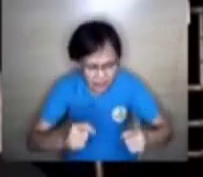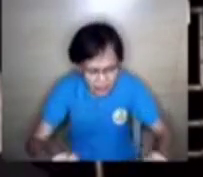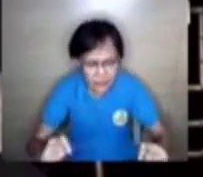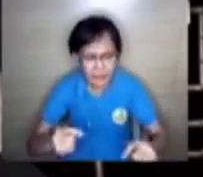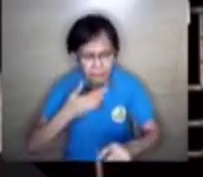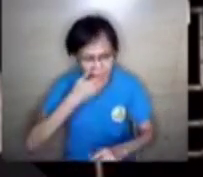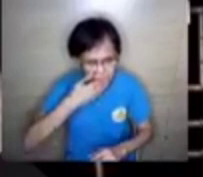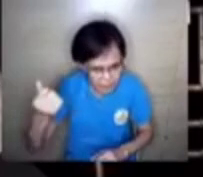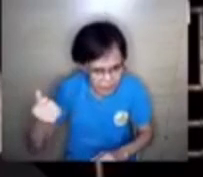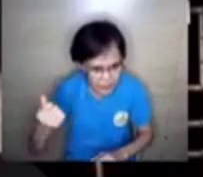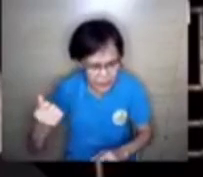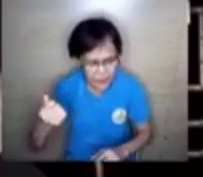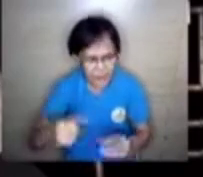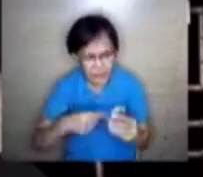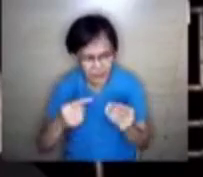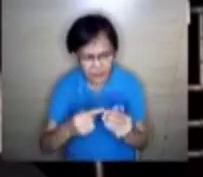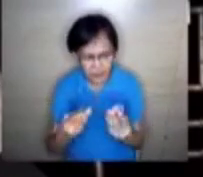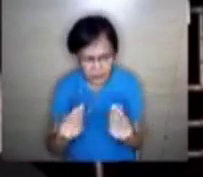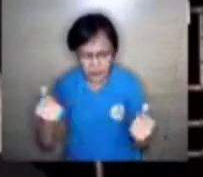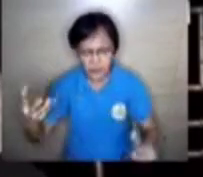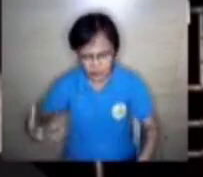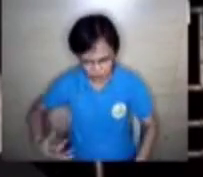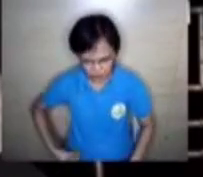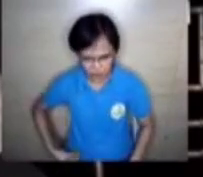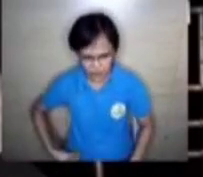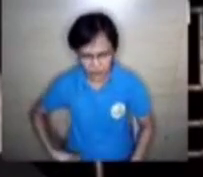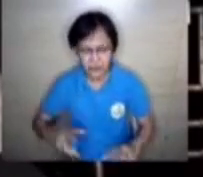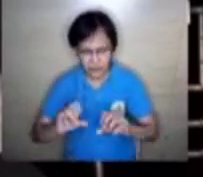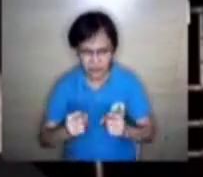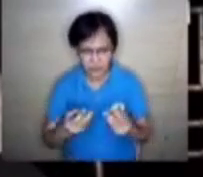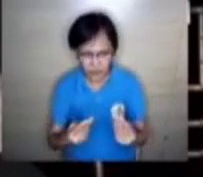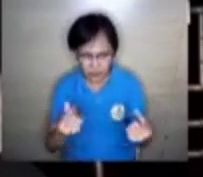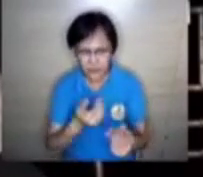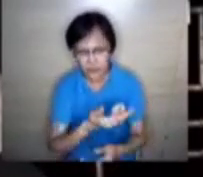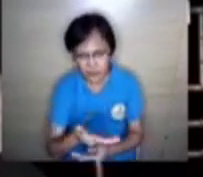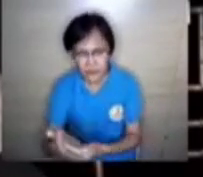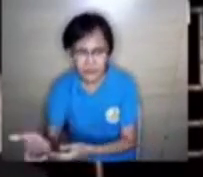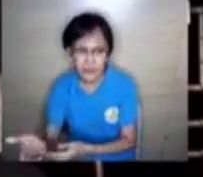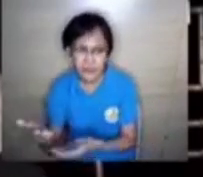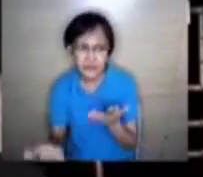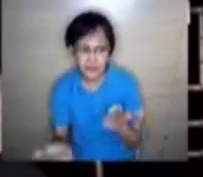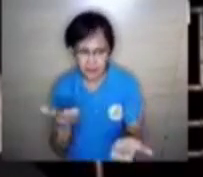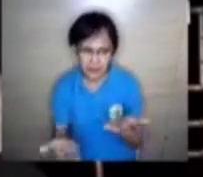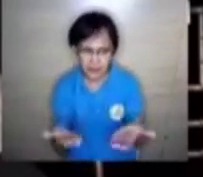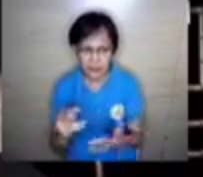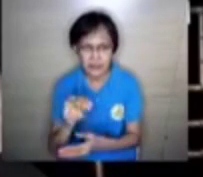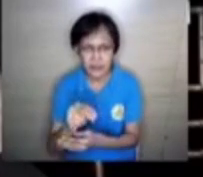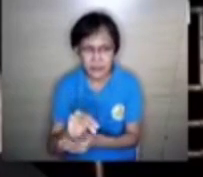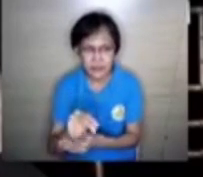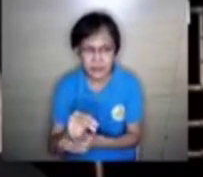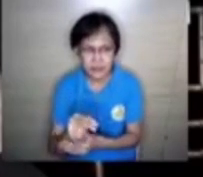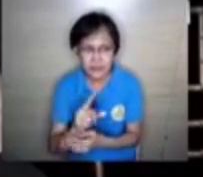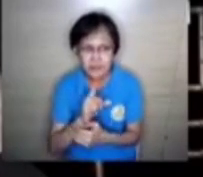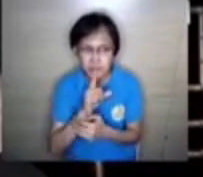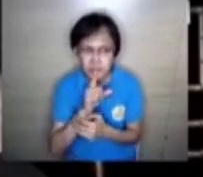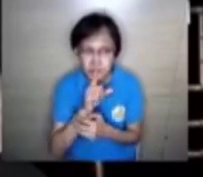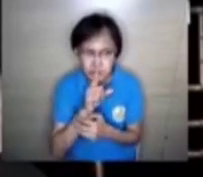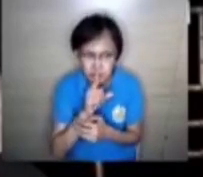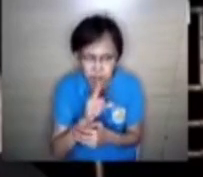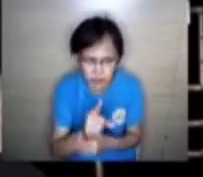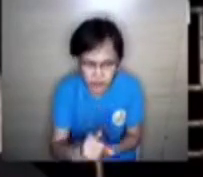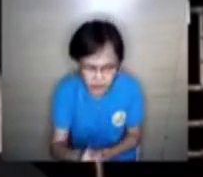hindi korupsyon, kaya natin ayusin to. Sa dulo, kailangan nating tanggapin na you can't please